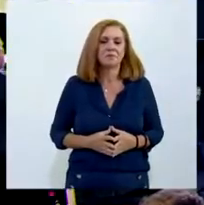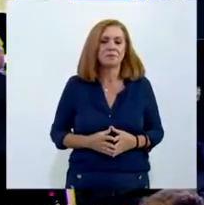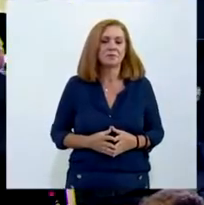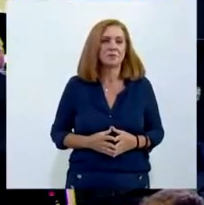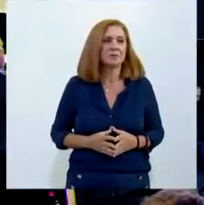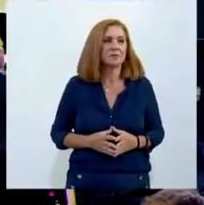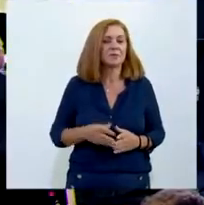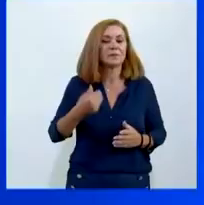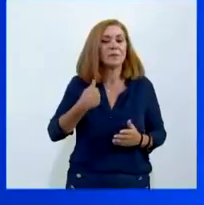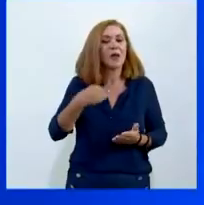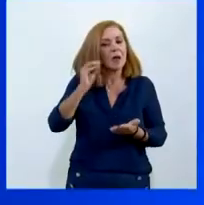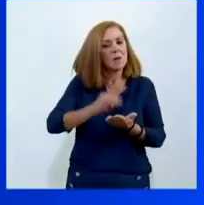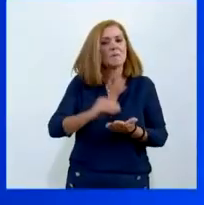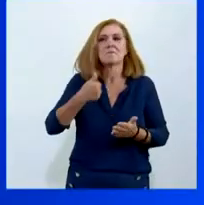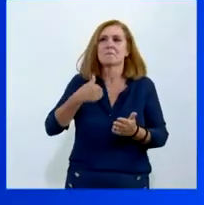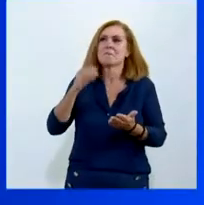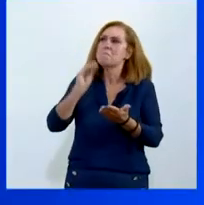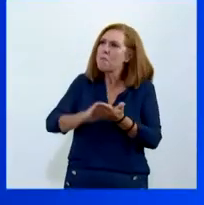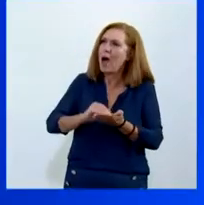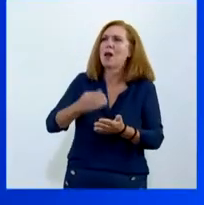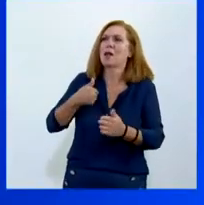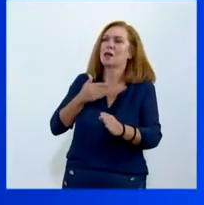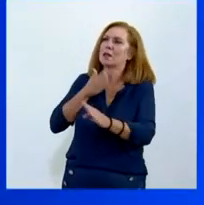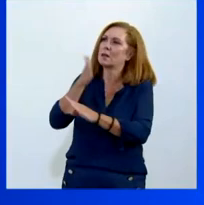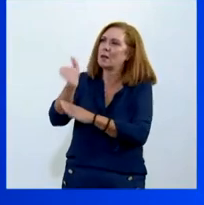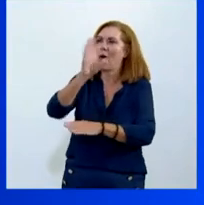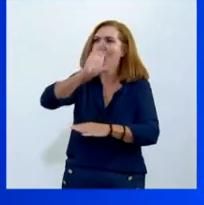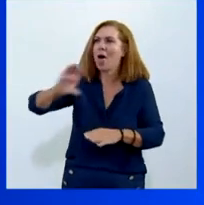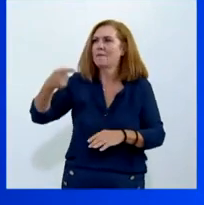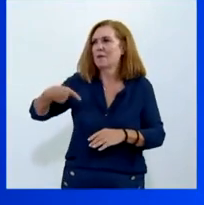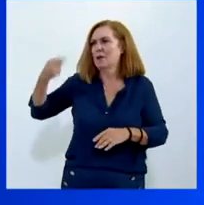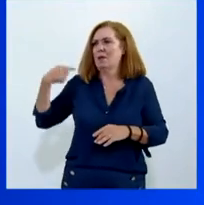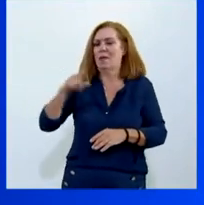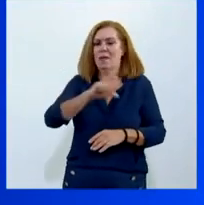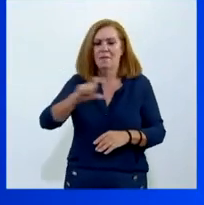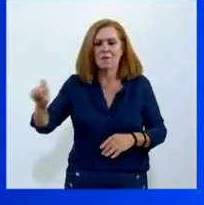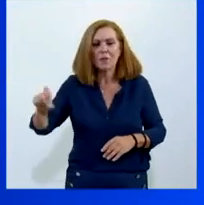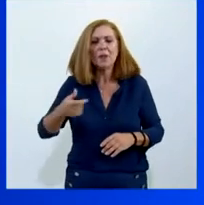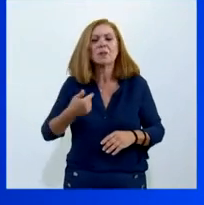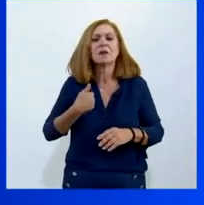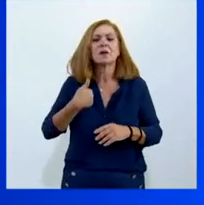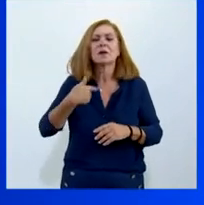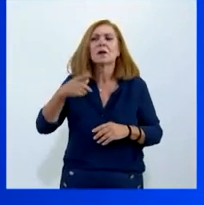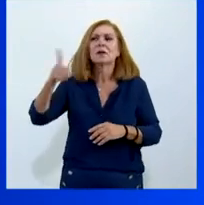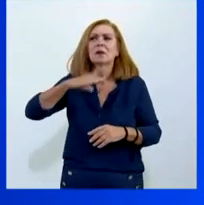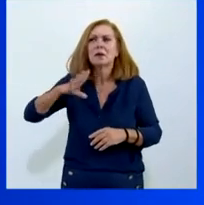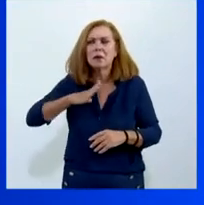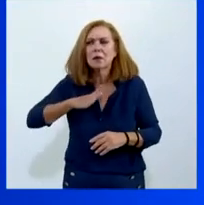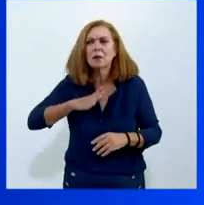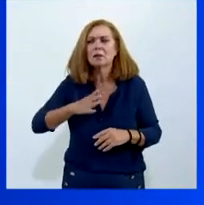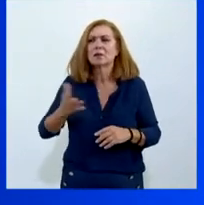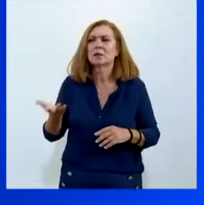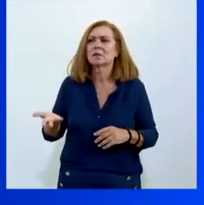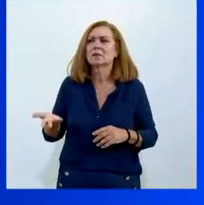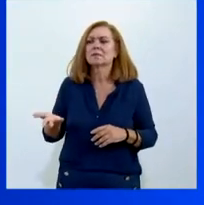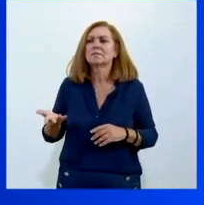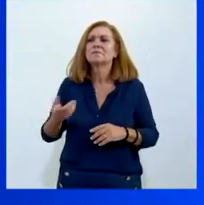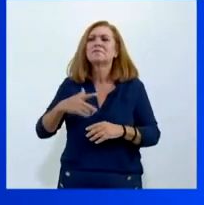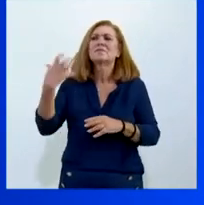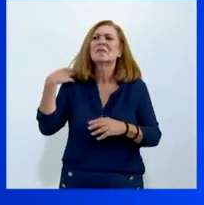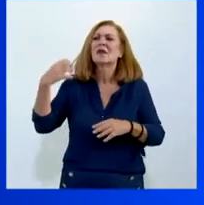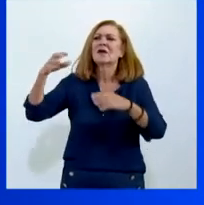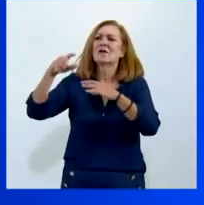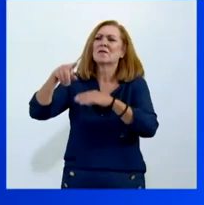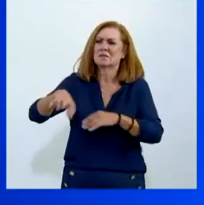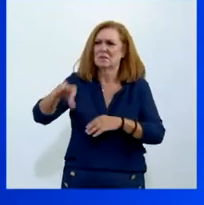Βρέθηκα για μία ακόμα φορά στον Εύρο την προηγούμενη εβδομάδα και συνομίλησα και με πολίτες, αλλά και με τους φορείς του